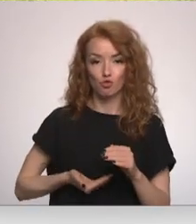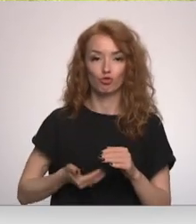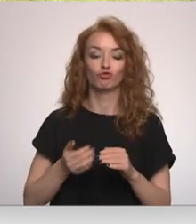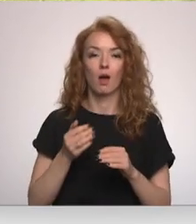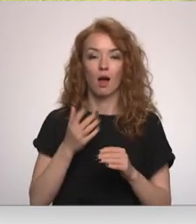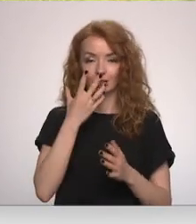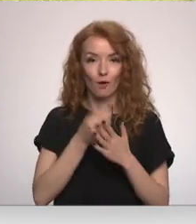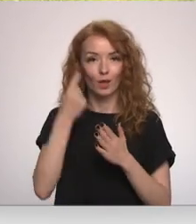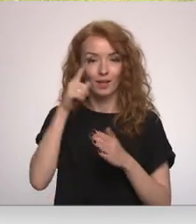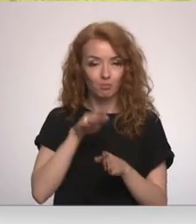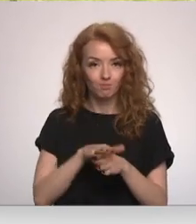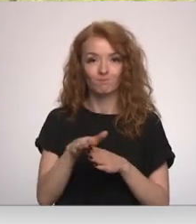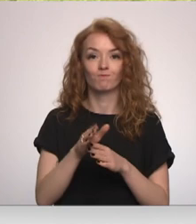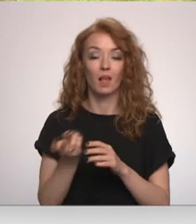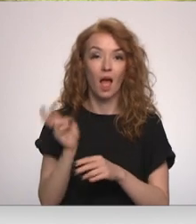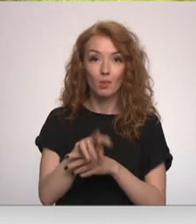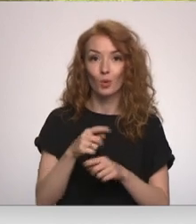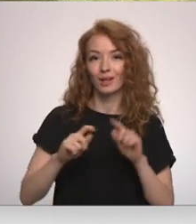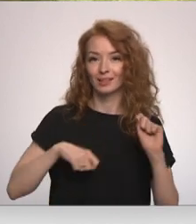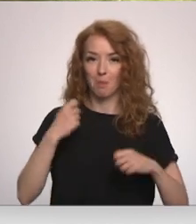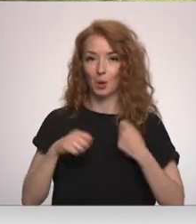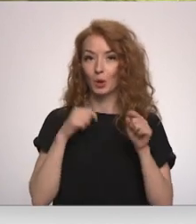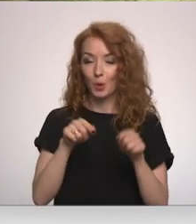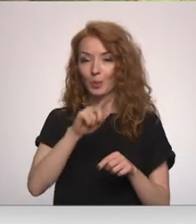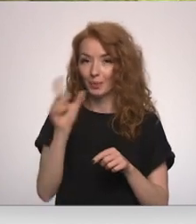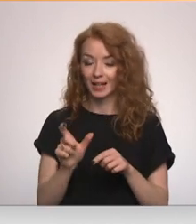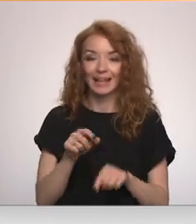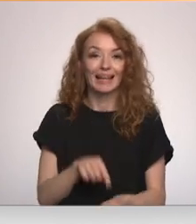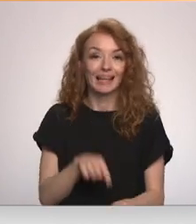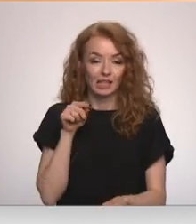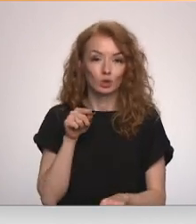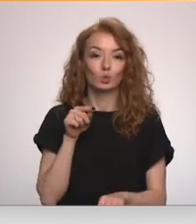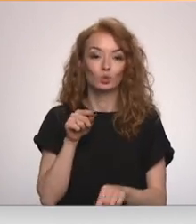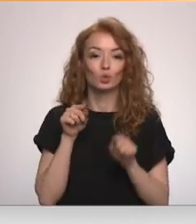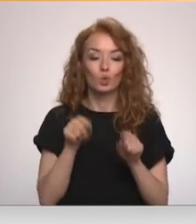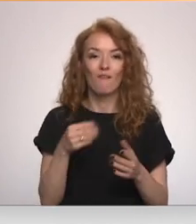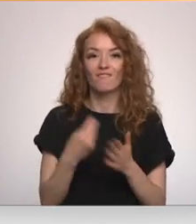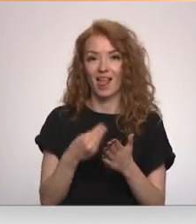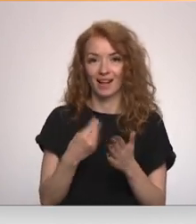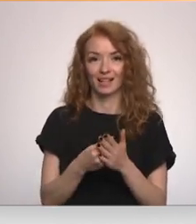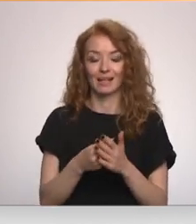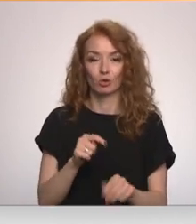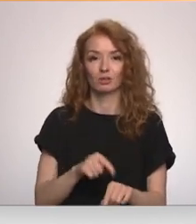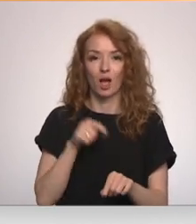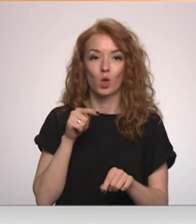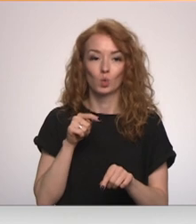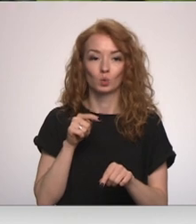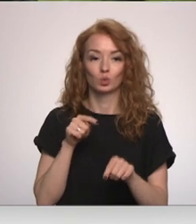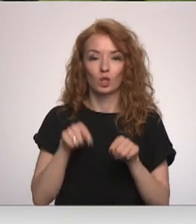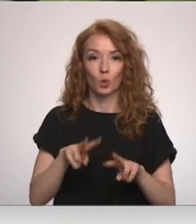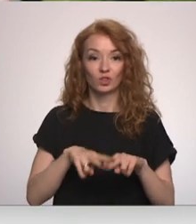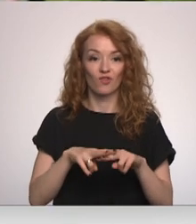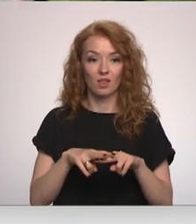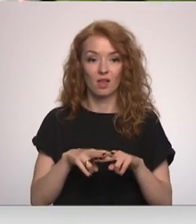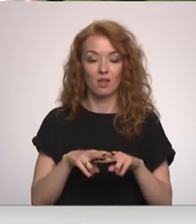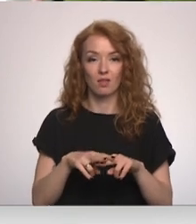ideju atbraukt un izbaudēt to mirkli. Izjust tū vērtēbu sajustību šeit, iz vītas.